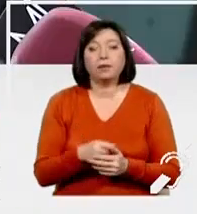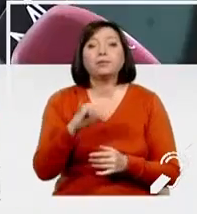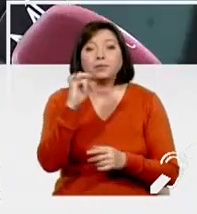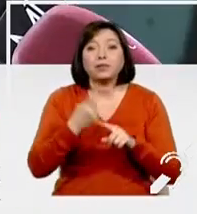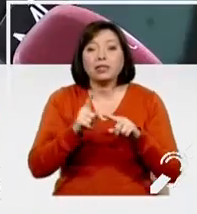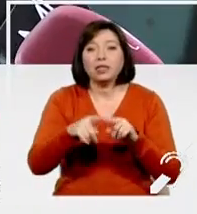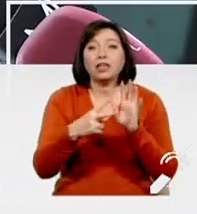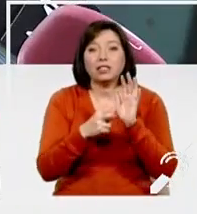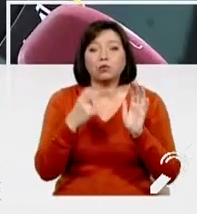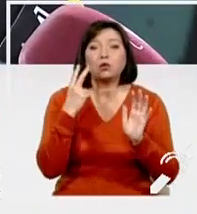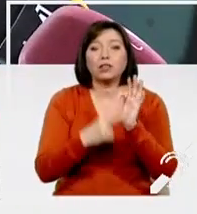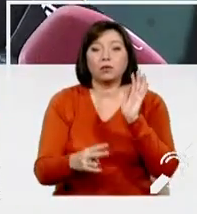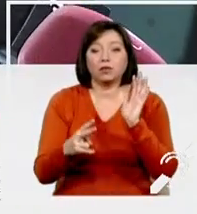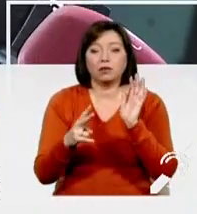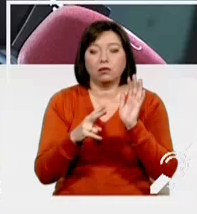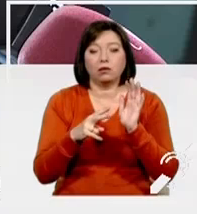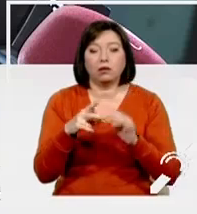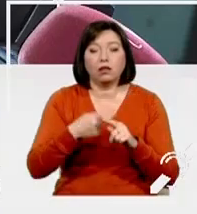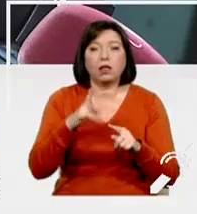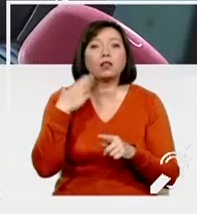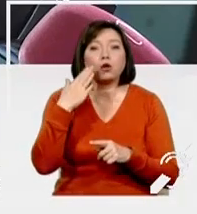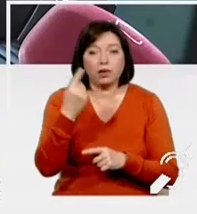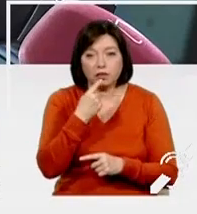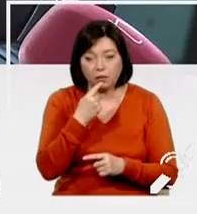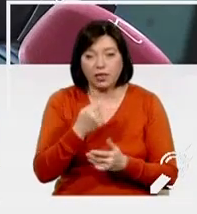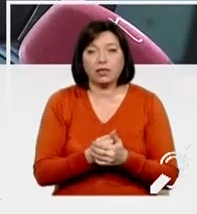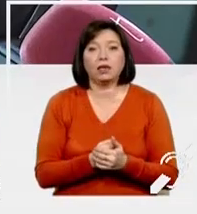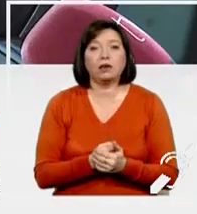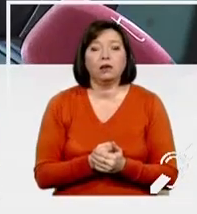acestea, 768.000 sunt în limba română.